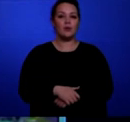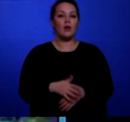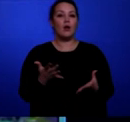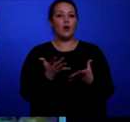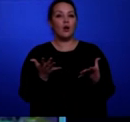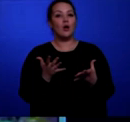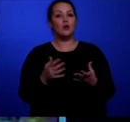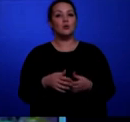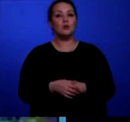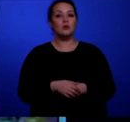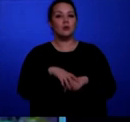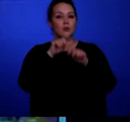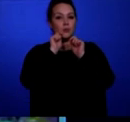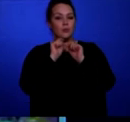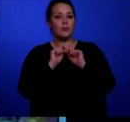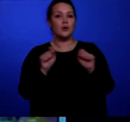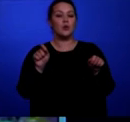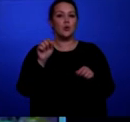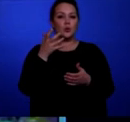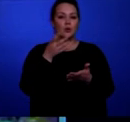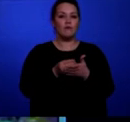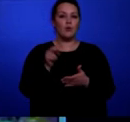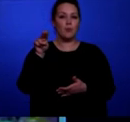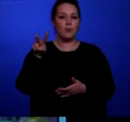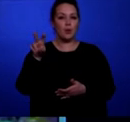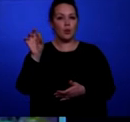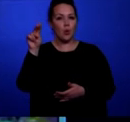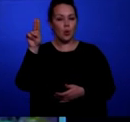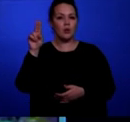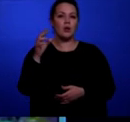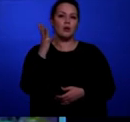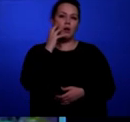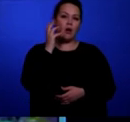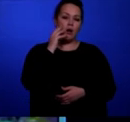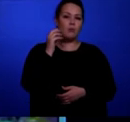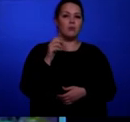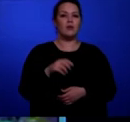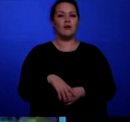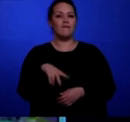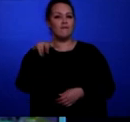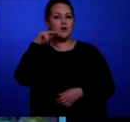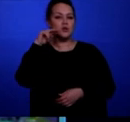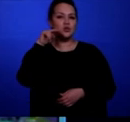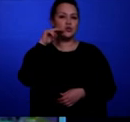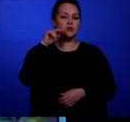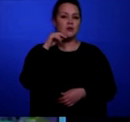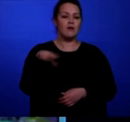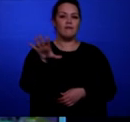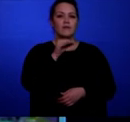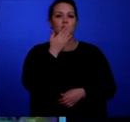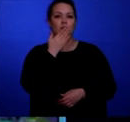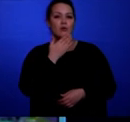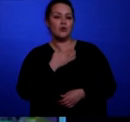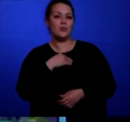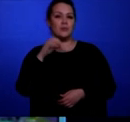которые приносят свои плоды. Все мы любим яблоки, персики, вишню. Все любим